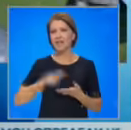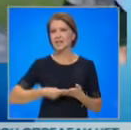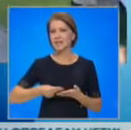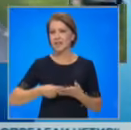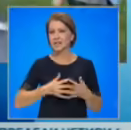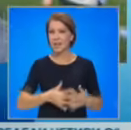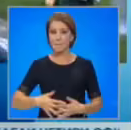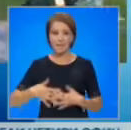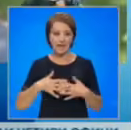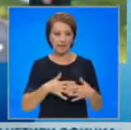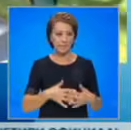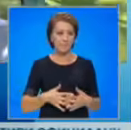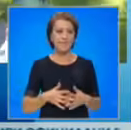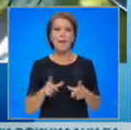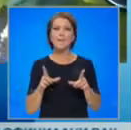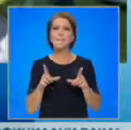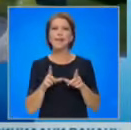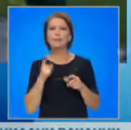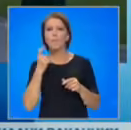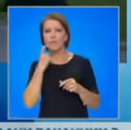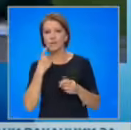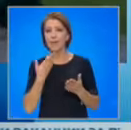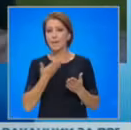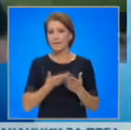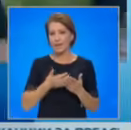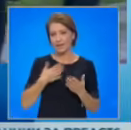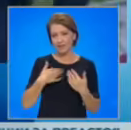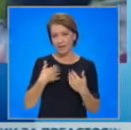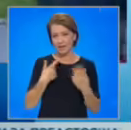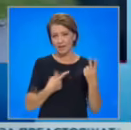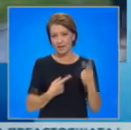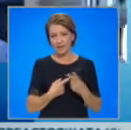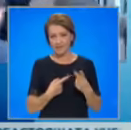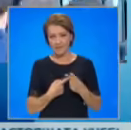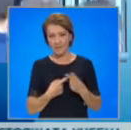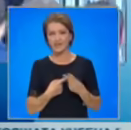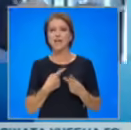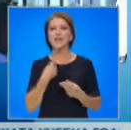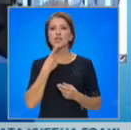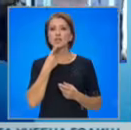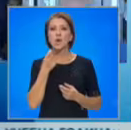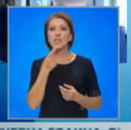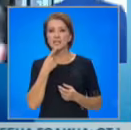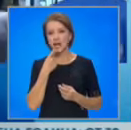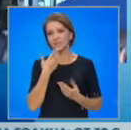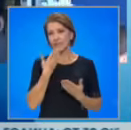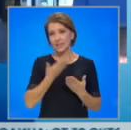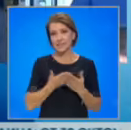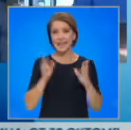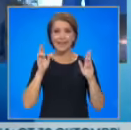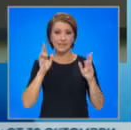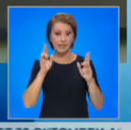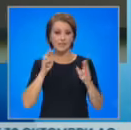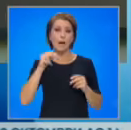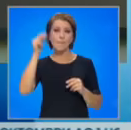американски щати Матю Бойс. Пред БНТ по-рано премиера на Република Северна Македония Зорен Заев изрази надежда България скоро да има